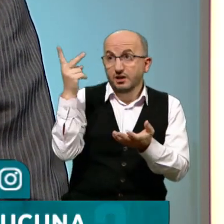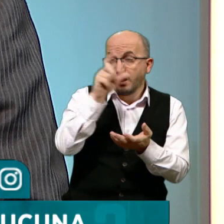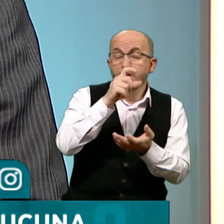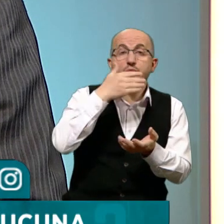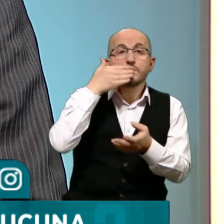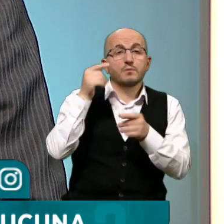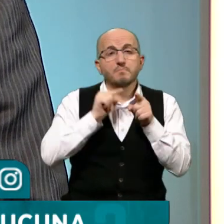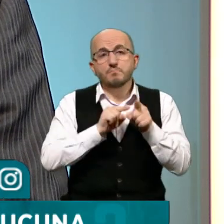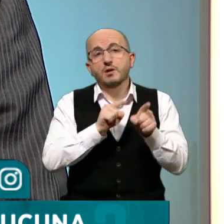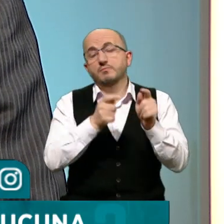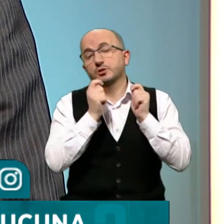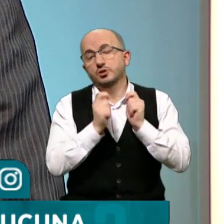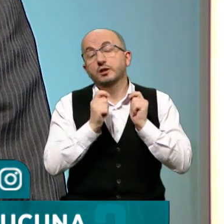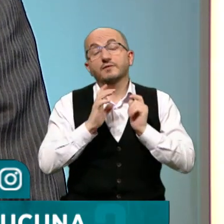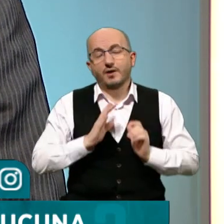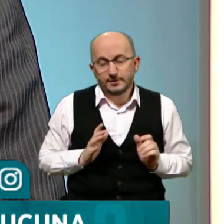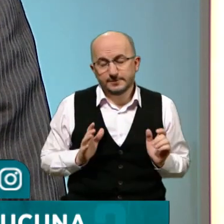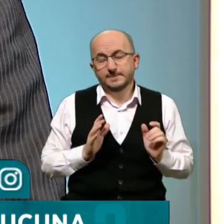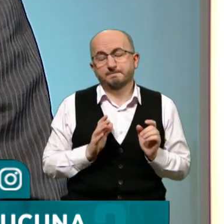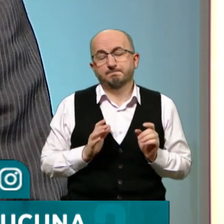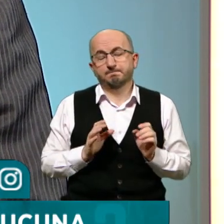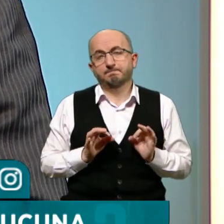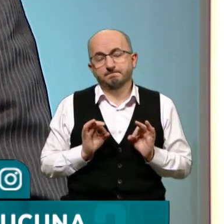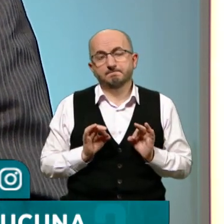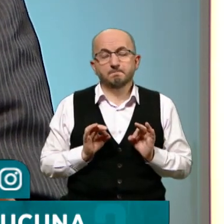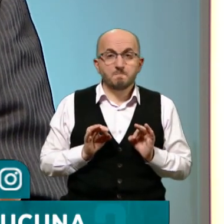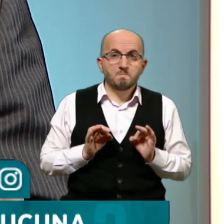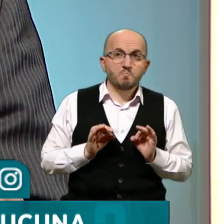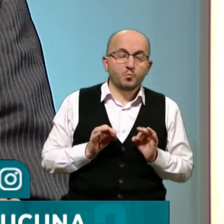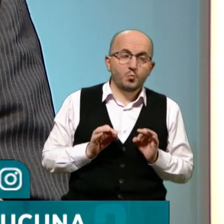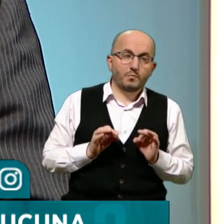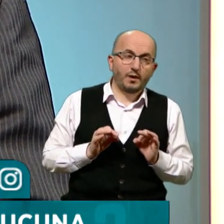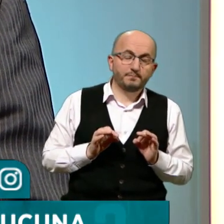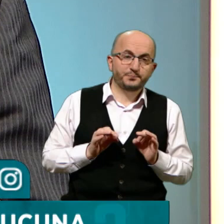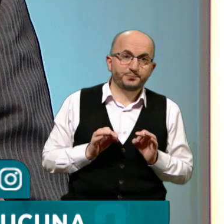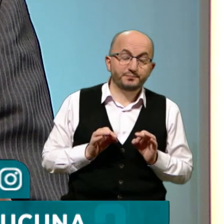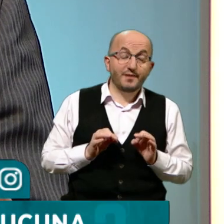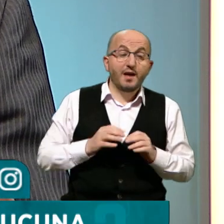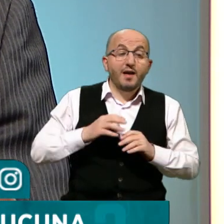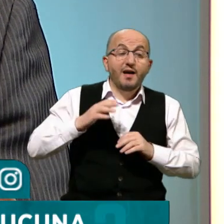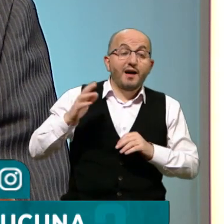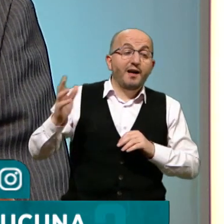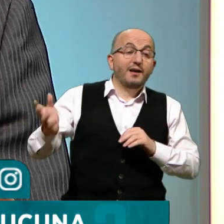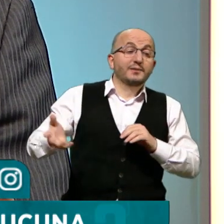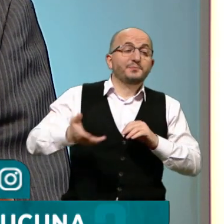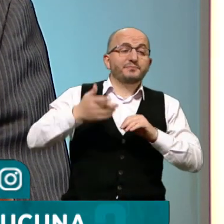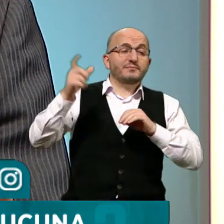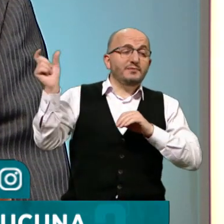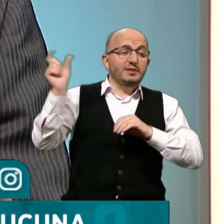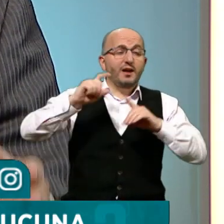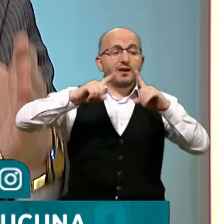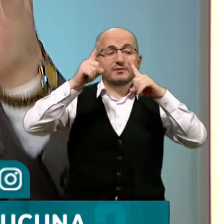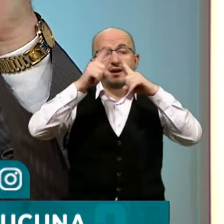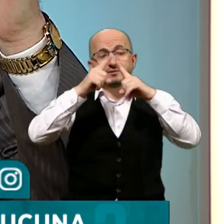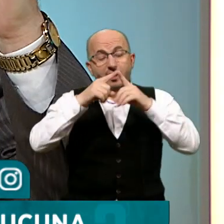peş peşe Lig şartı vardır bu peş peşe yani bi Eğer ay hesabı